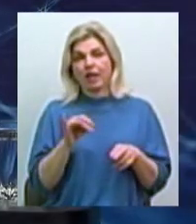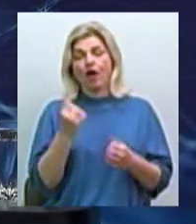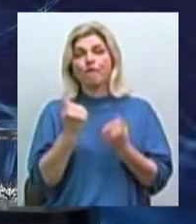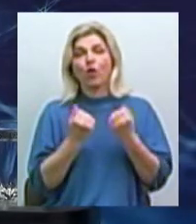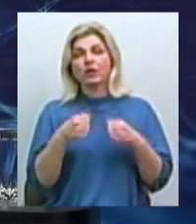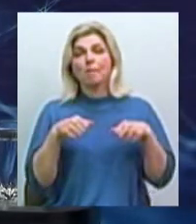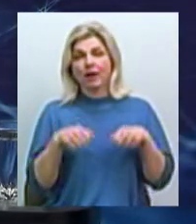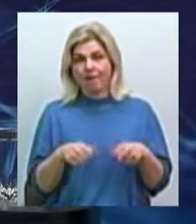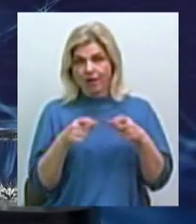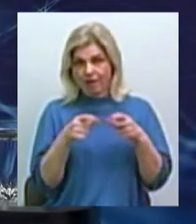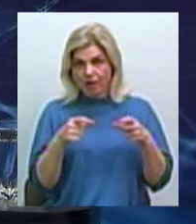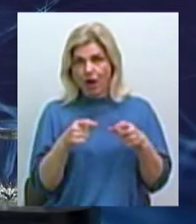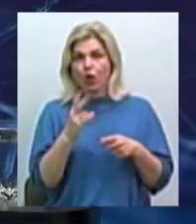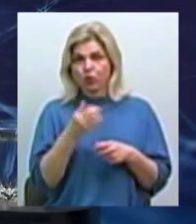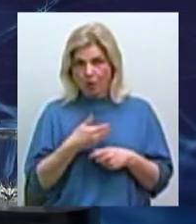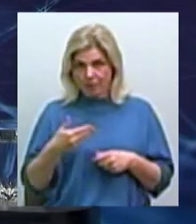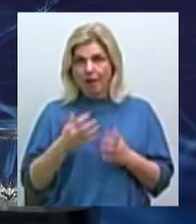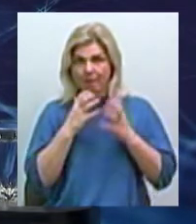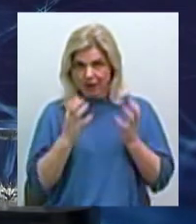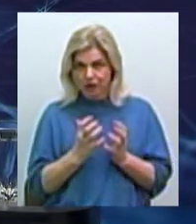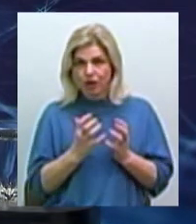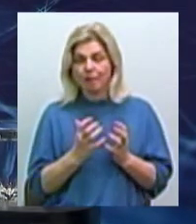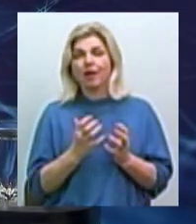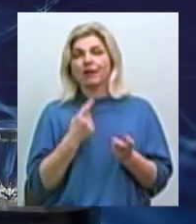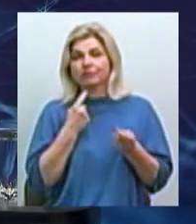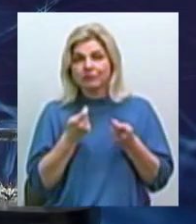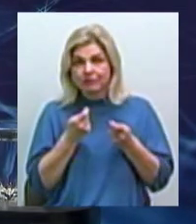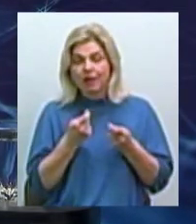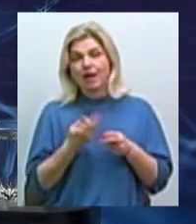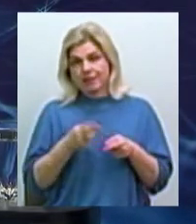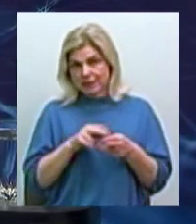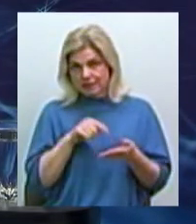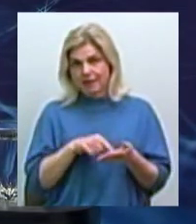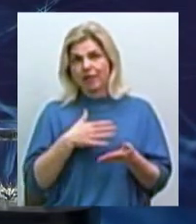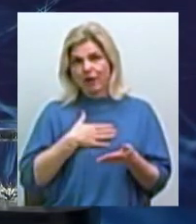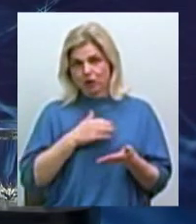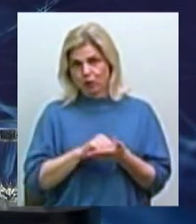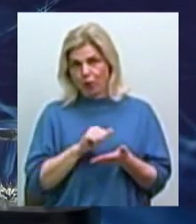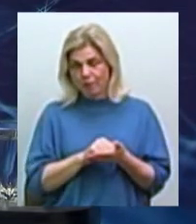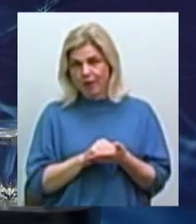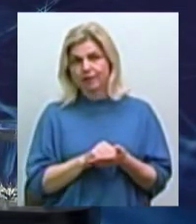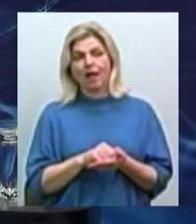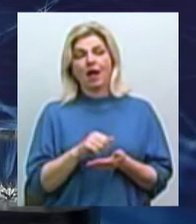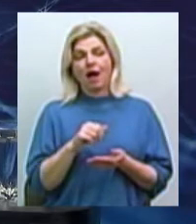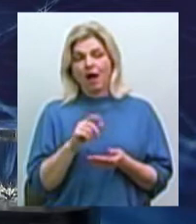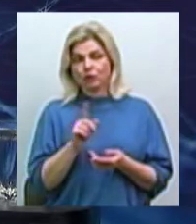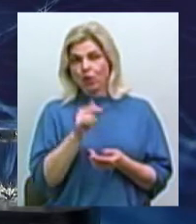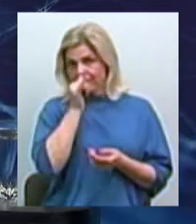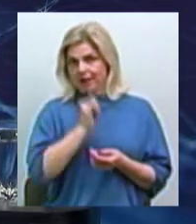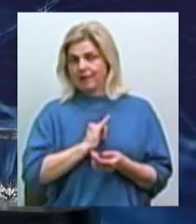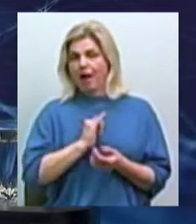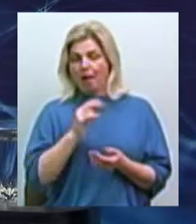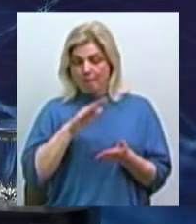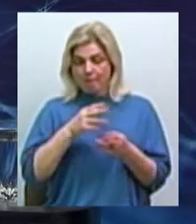права, але ж ми їх бережемо, бо вони це є нашим документом, який не дасть змоги надалі нам водити авто. Так